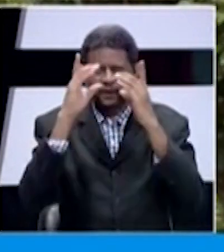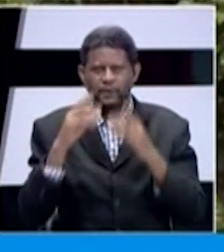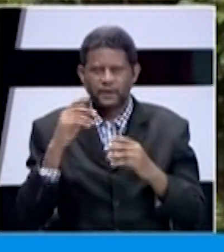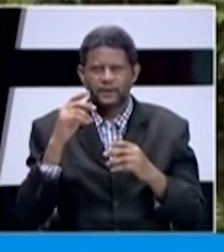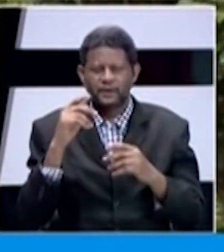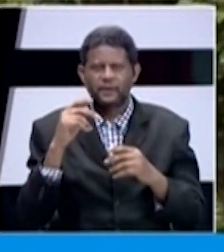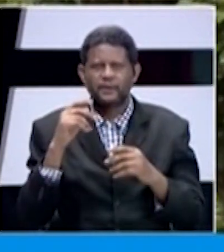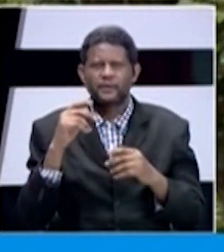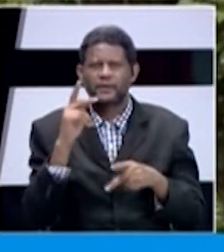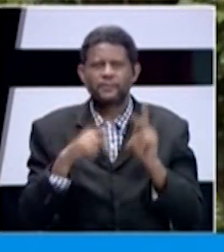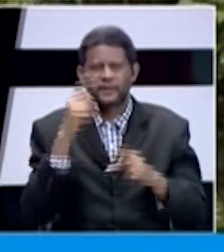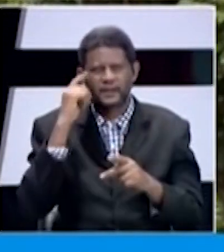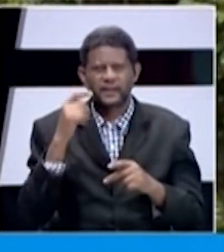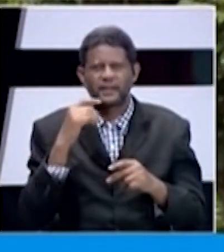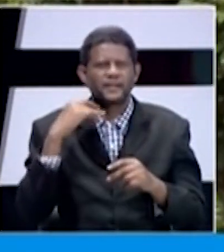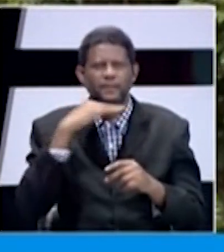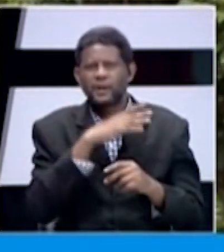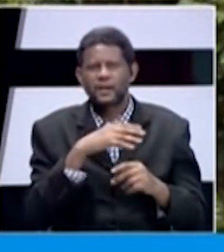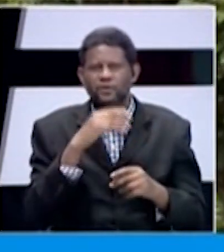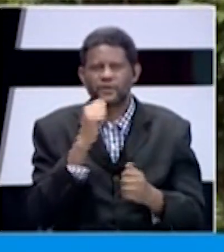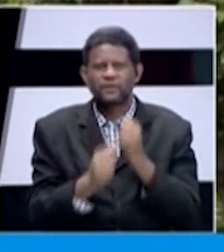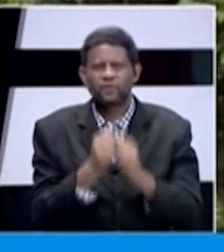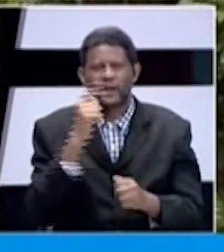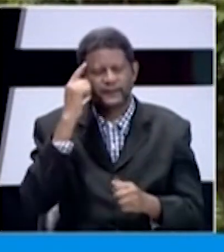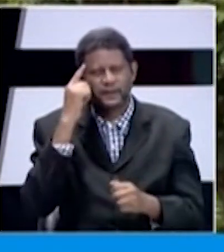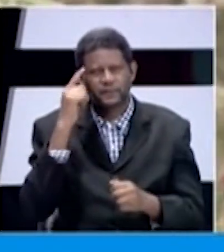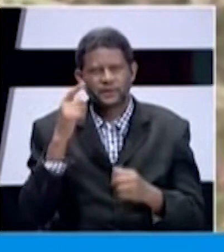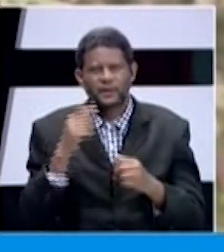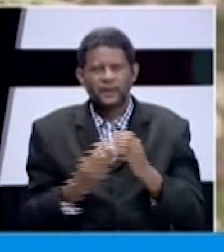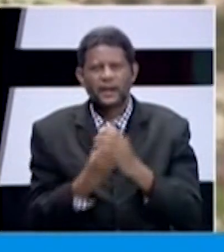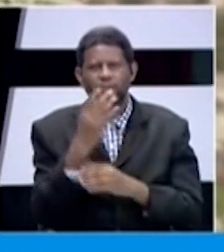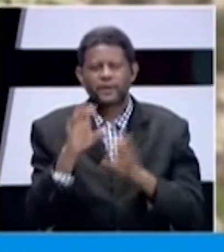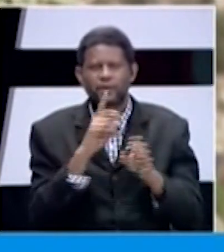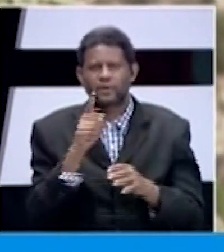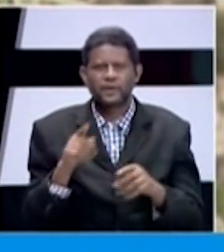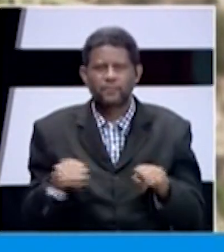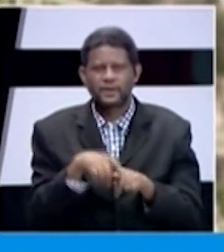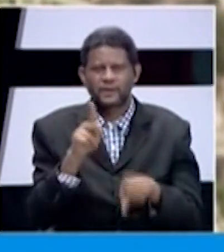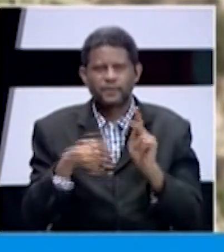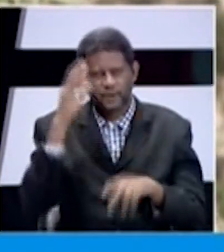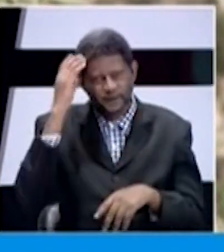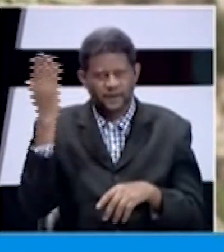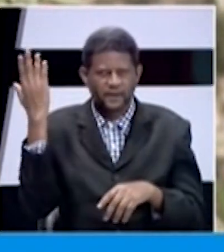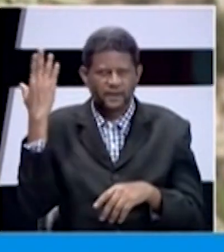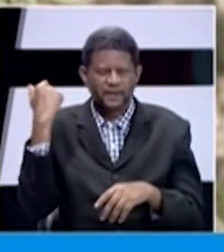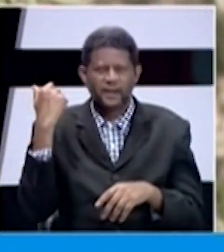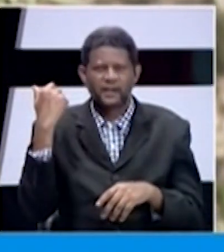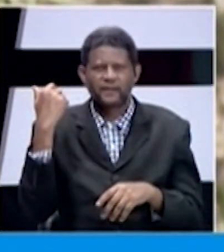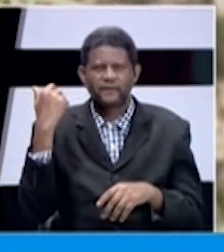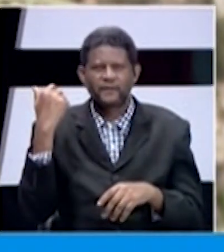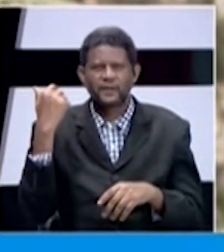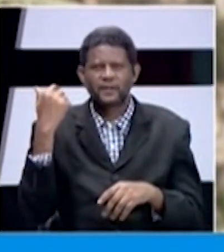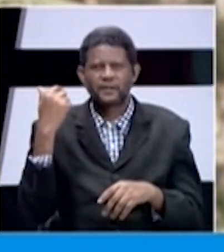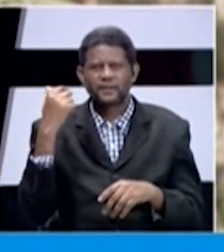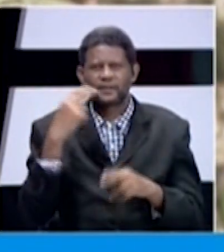زوغرفو زاز ألالو بيكعا زاد فوقو أتحساتات قمعو لغيرو مالاتيو كام هزبن كام منغستن حادا خوين تطول زنابرا لو